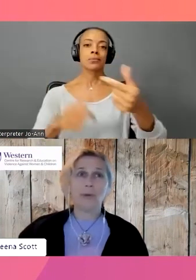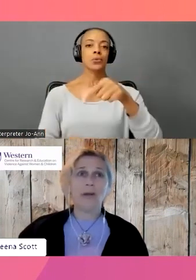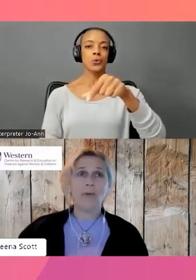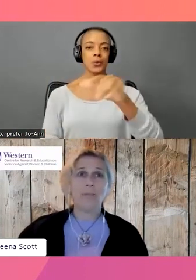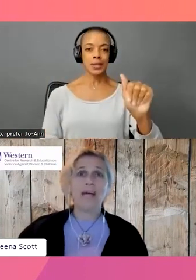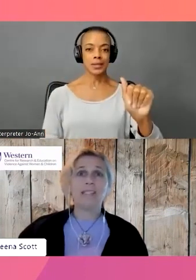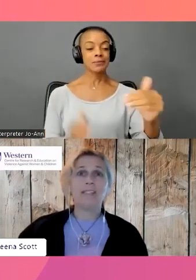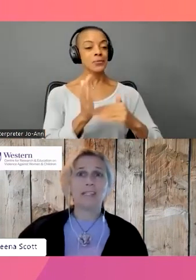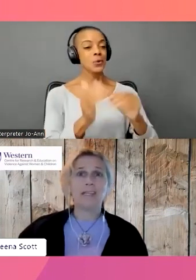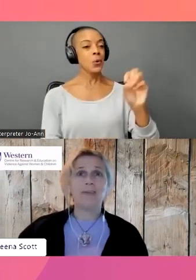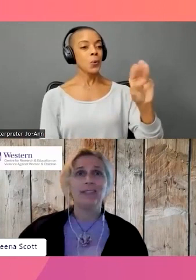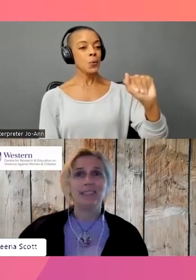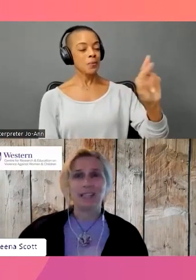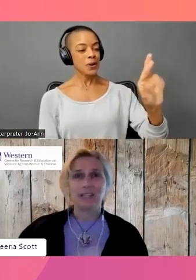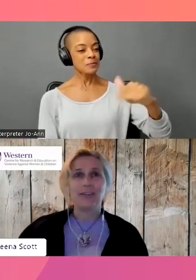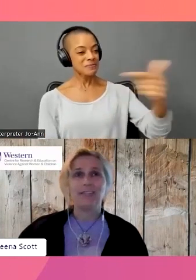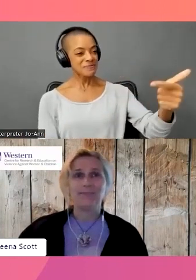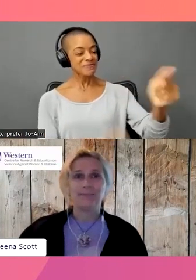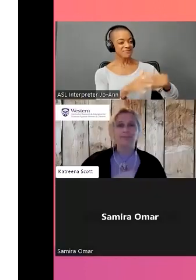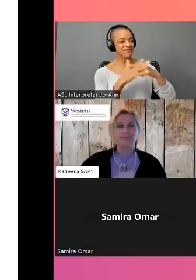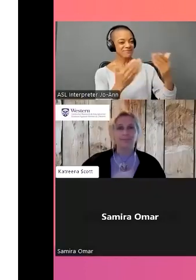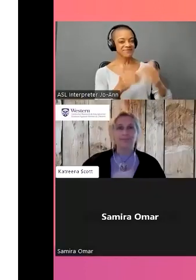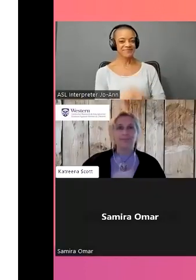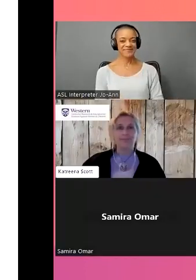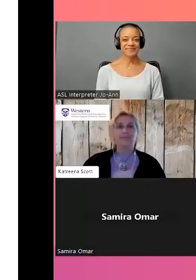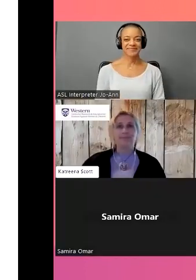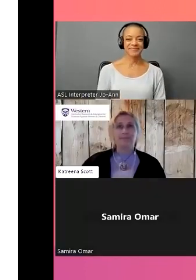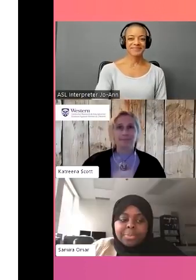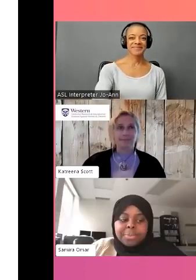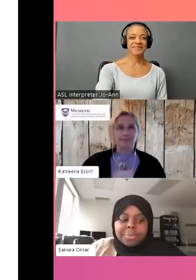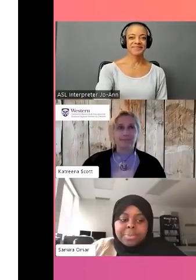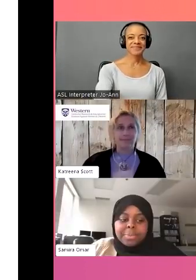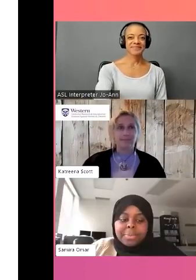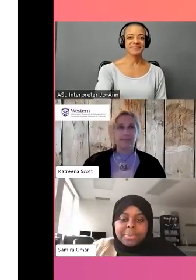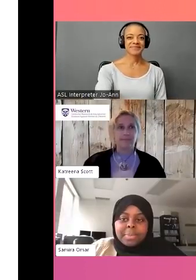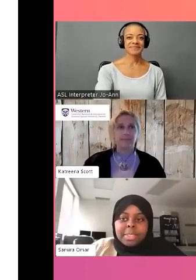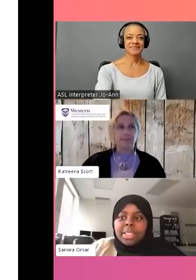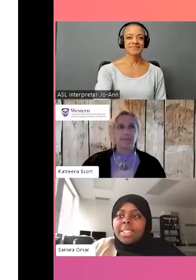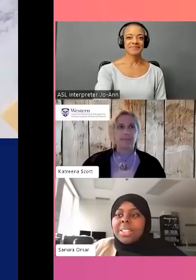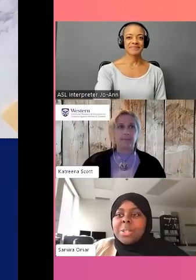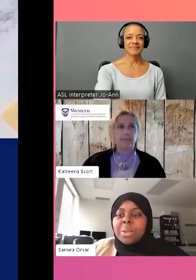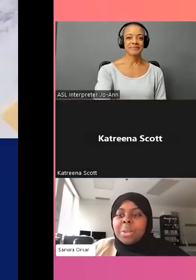passer aux questions-réponses. Dr Omar, je vous cède la parole.